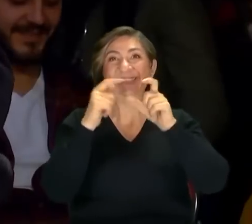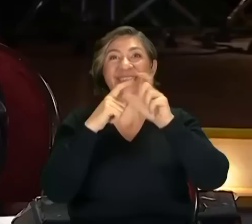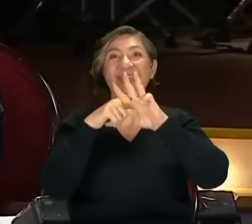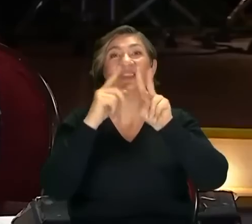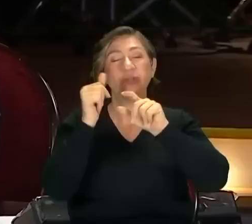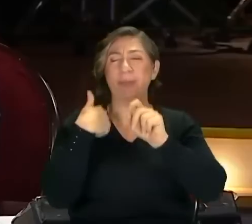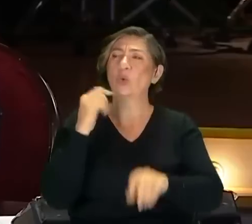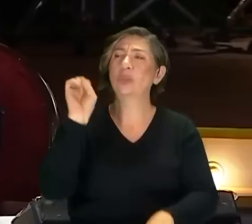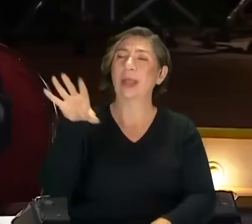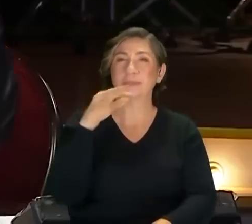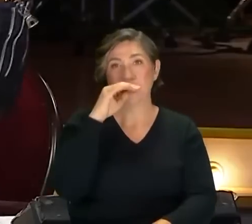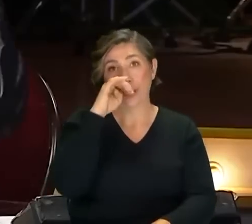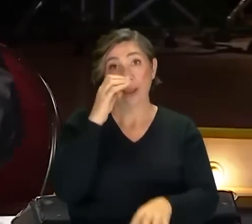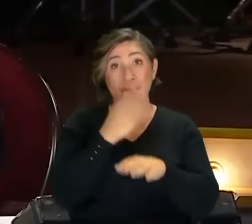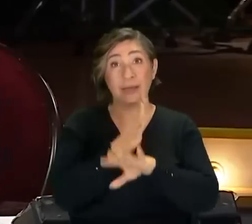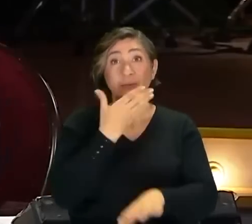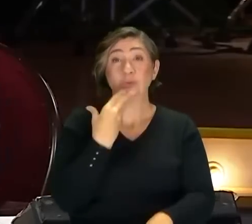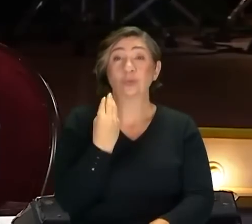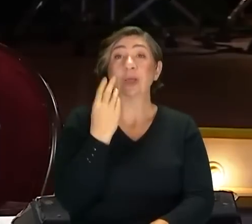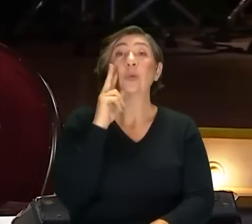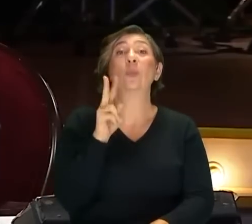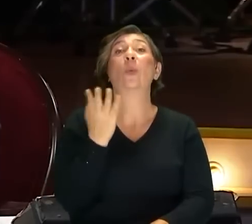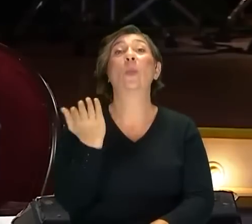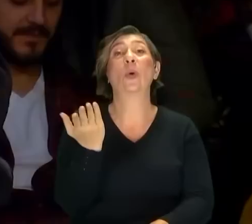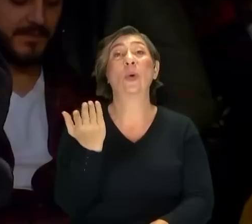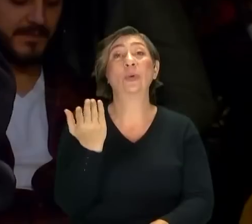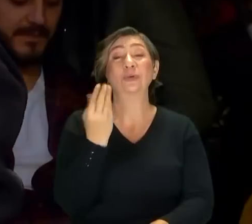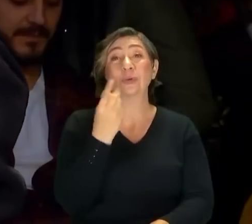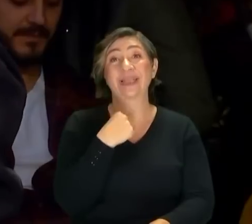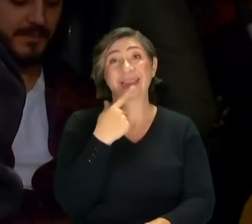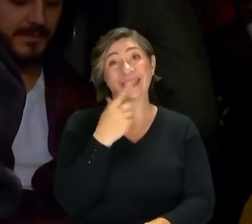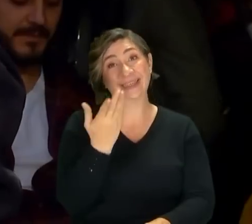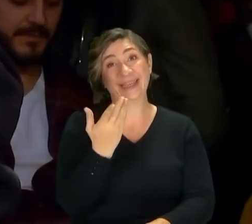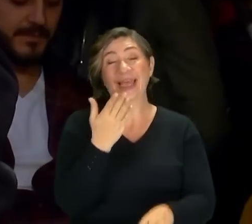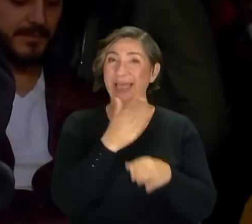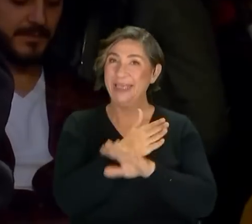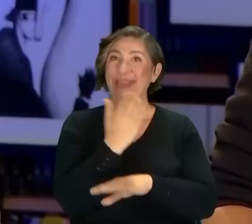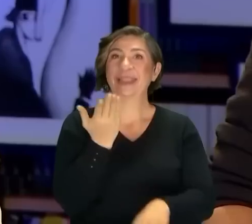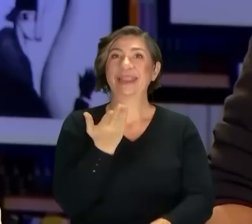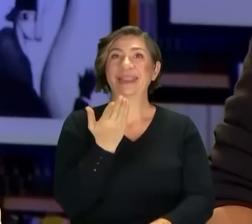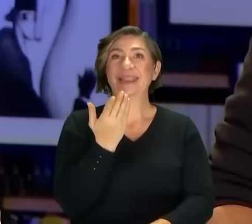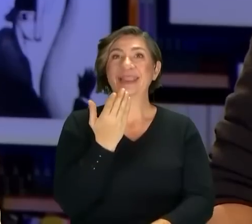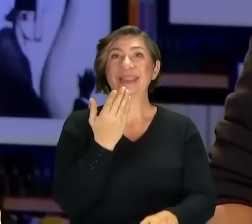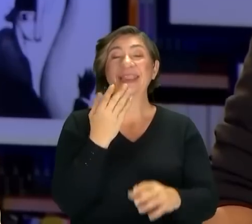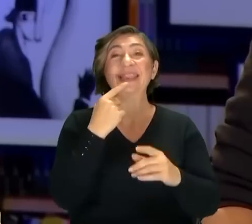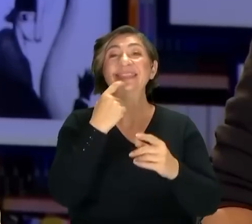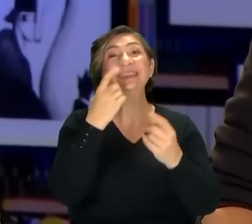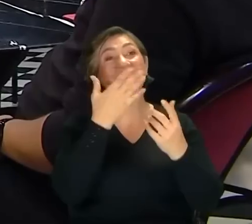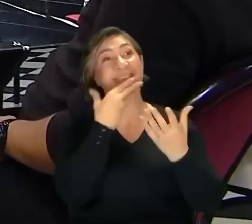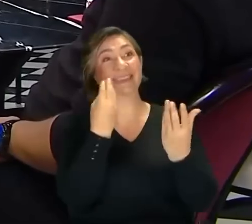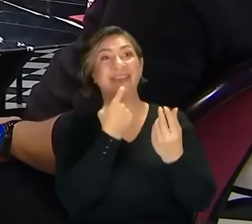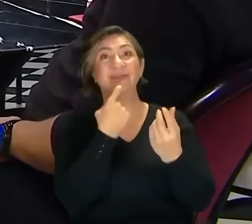gönderirim. Hakikaten çok güzel görünmüyor mu? Çok hoş değil çok mi? Çok sağ olun. Hakikaten değil mi? Neslinin en